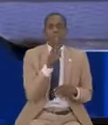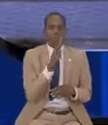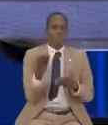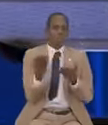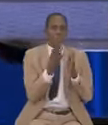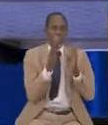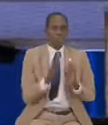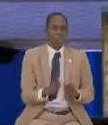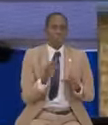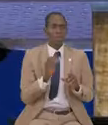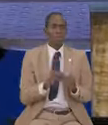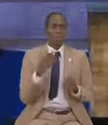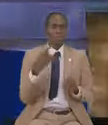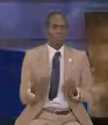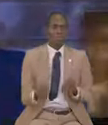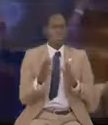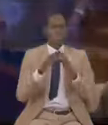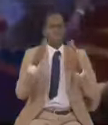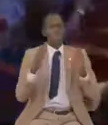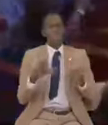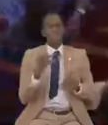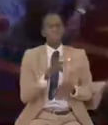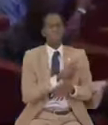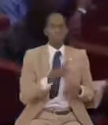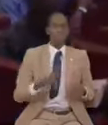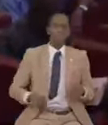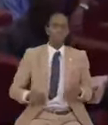palais du roi de Babylone